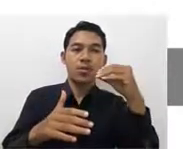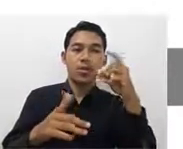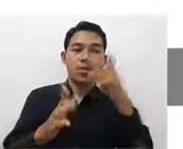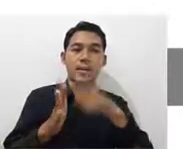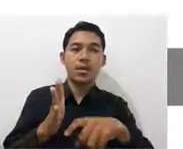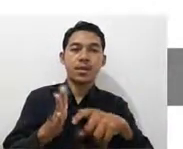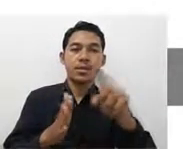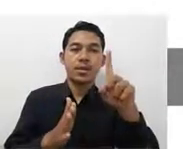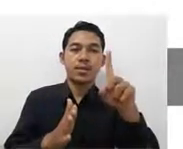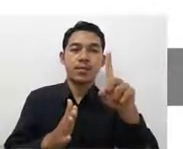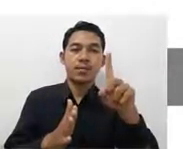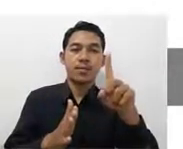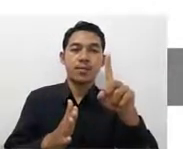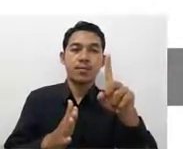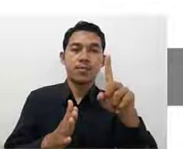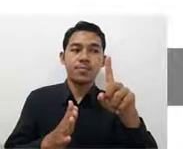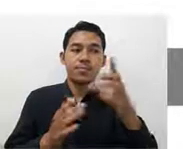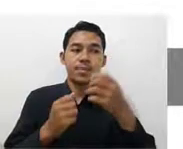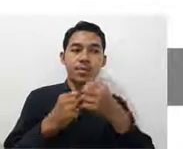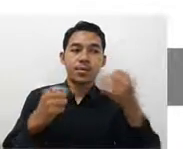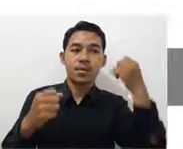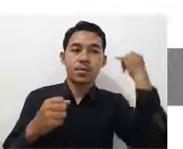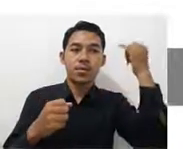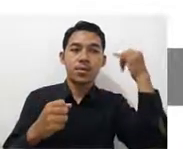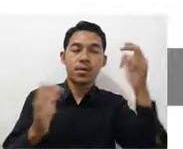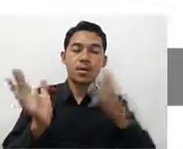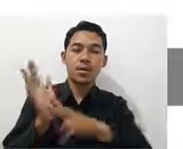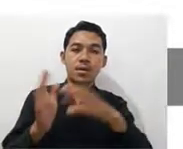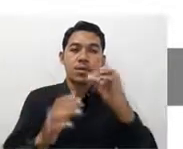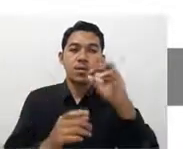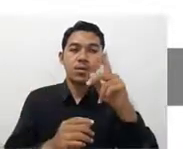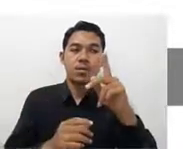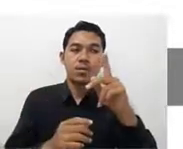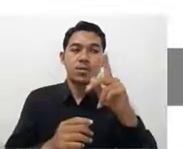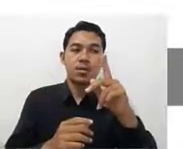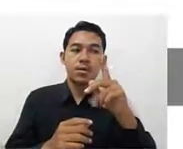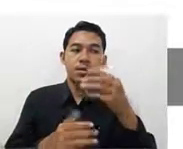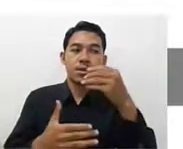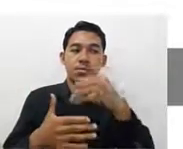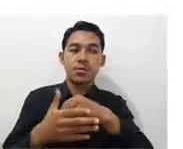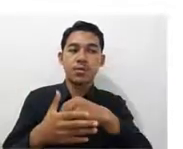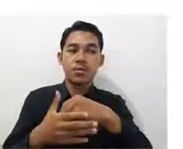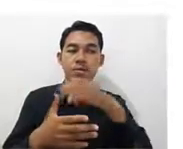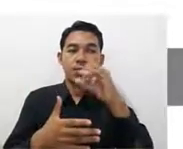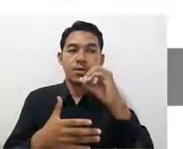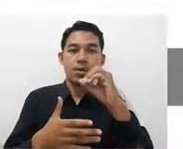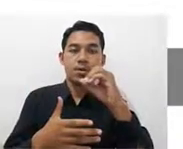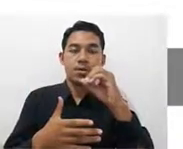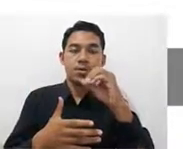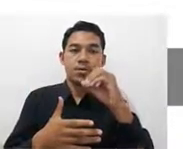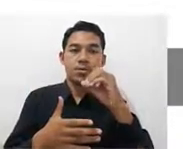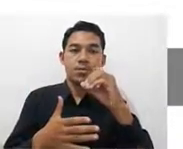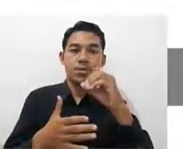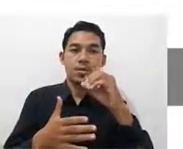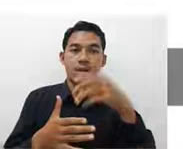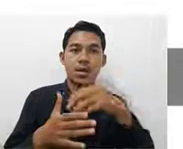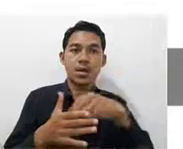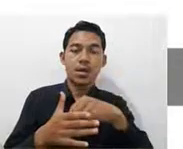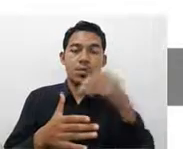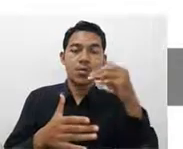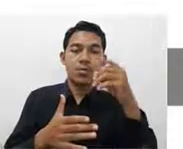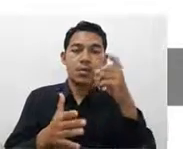1. Karena saat gerbang logika OR inputnya 0 semua itu bernilai 0 ya kan. Terus saat 01